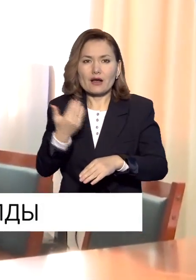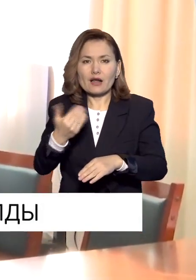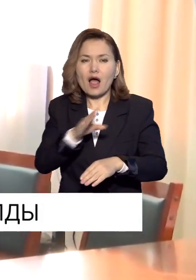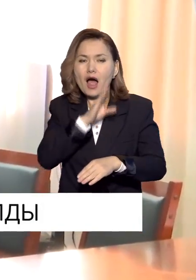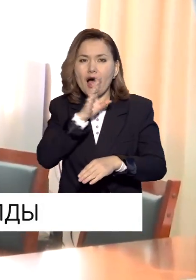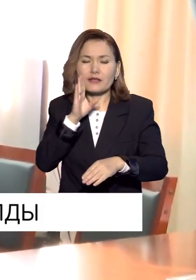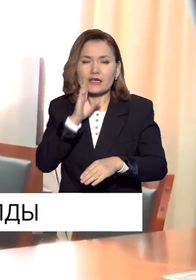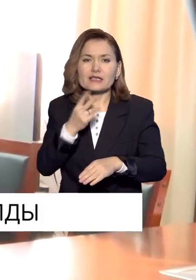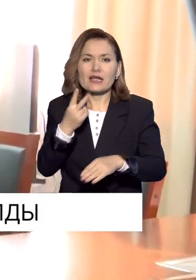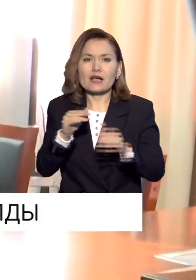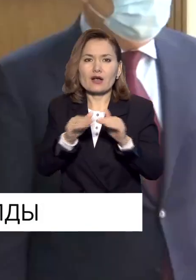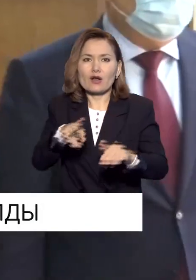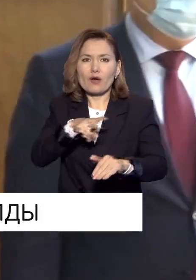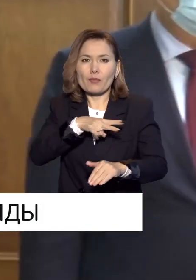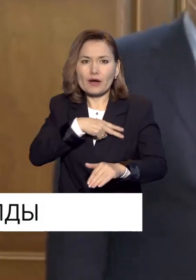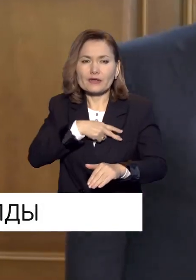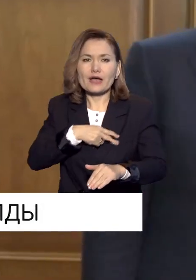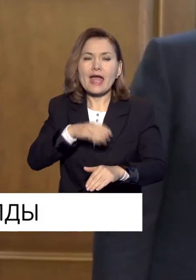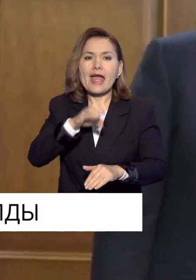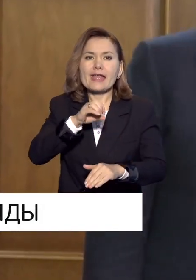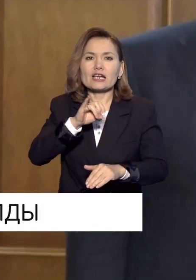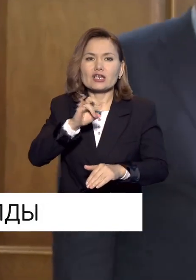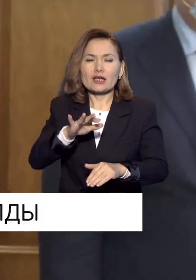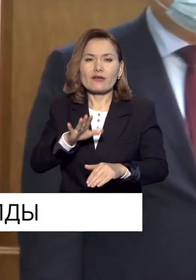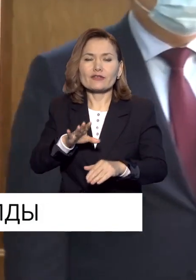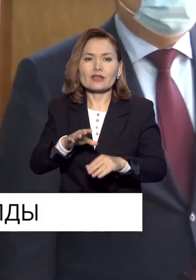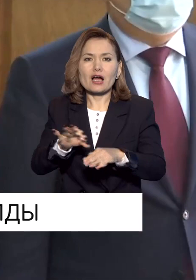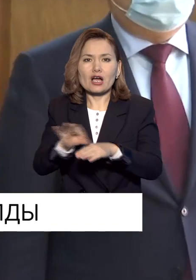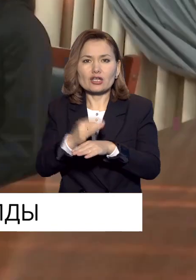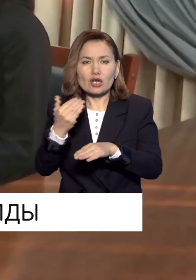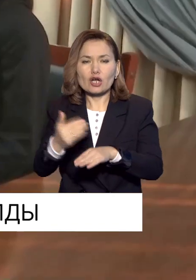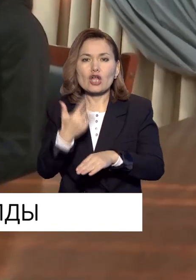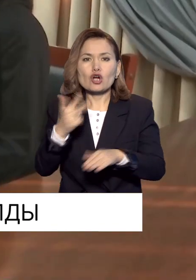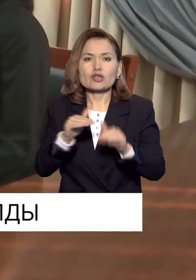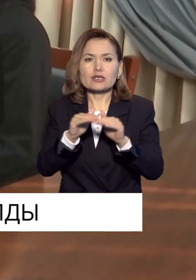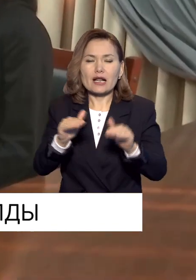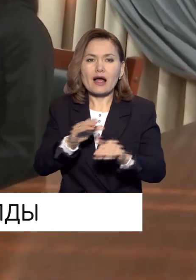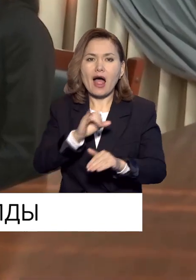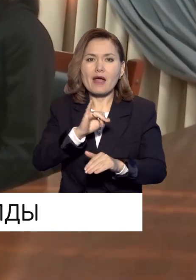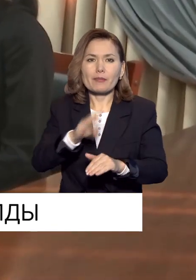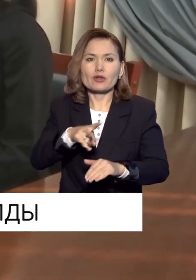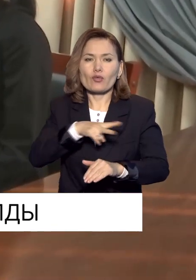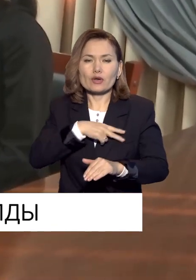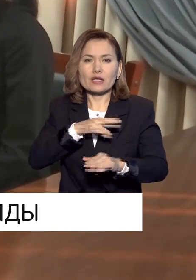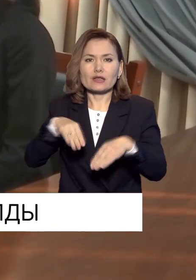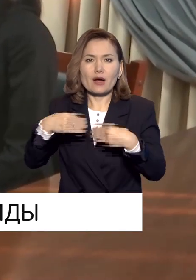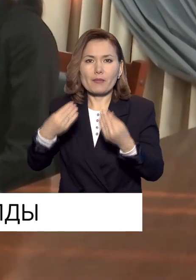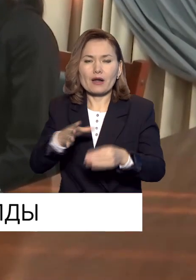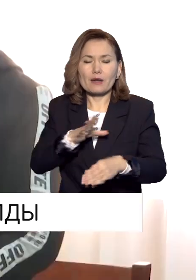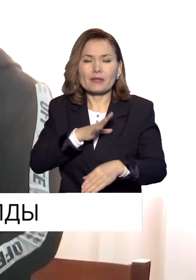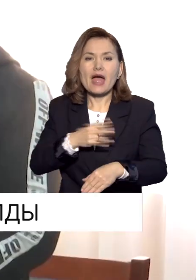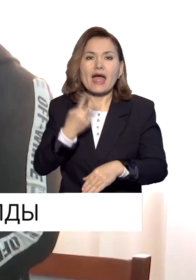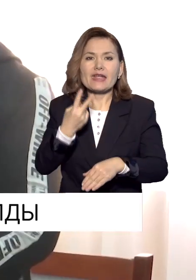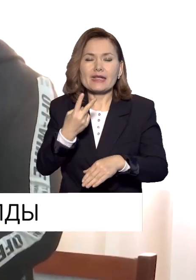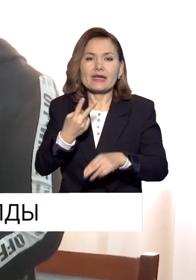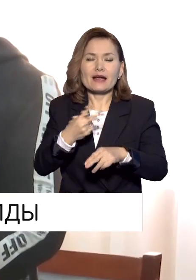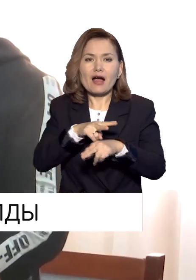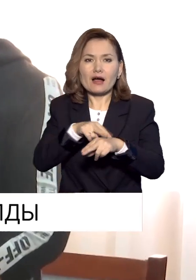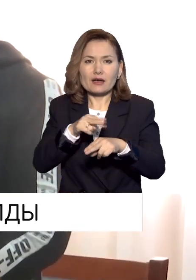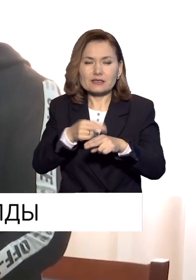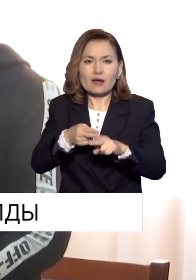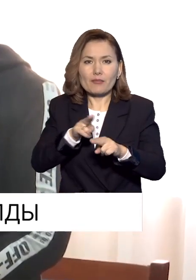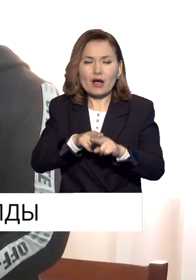орденін, әділет прапорщигі Ербол Ержановтың жарына 3-ші дәрежелі айбын орденін табыстады. Екі қызметкер де ғимараттарға шабуыл